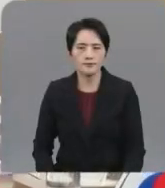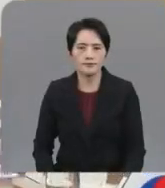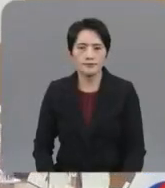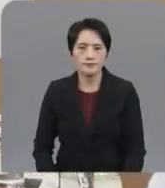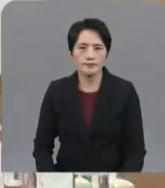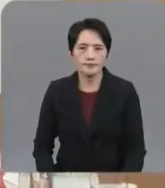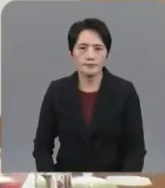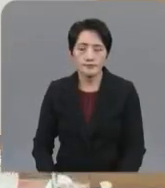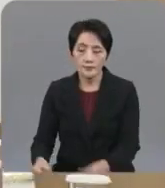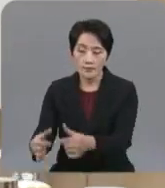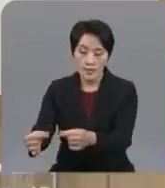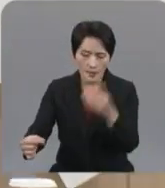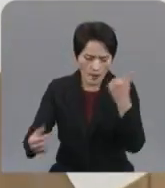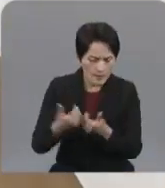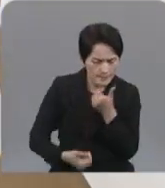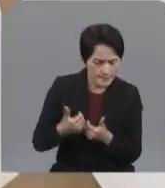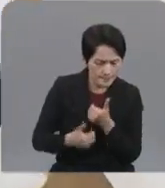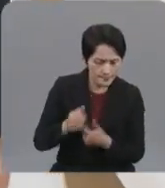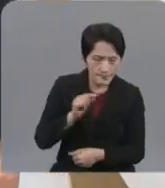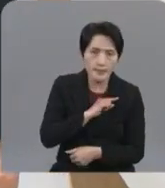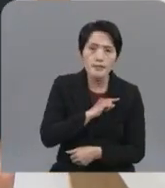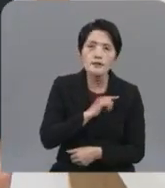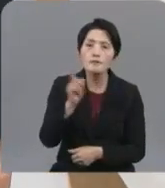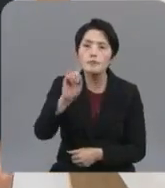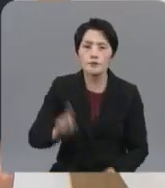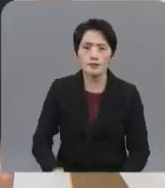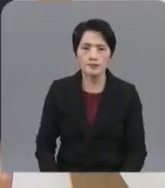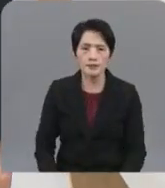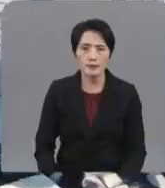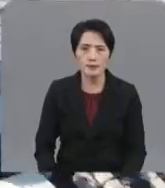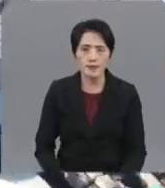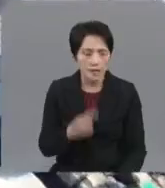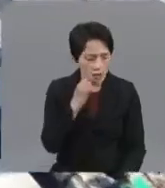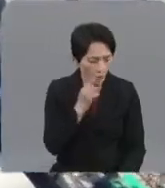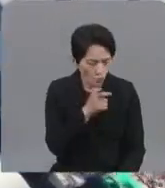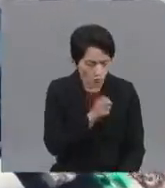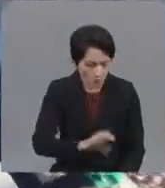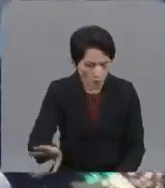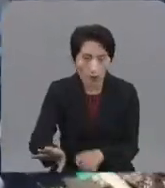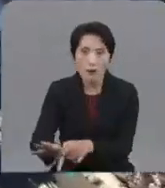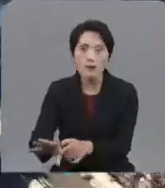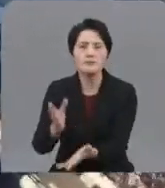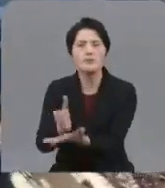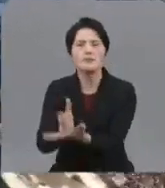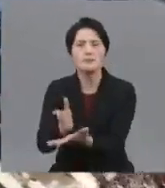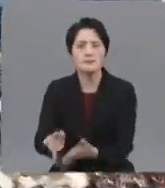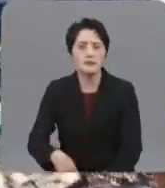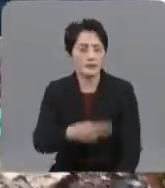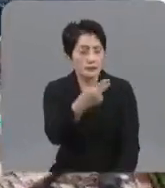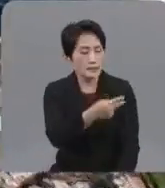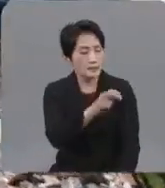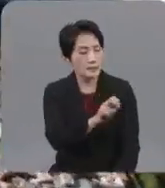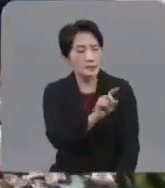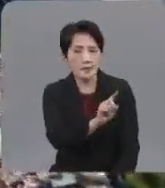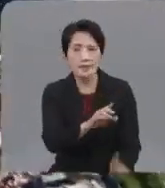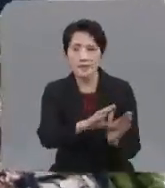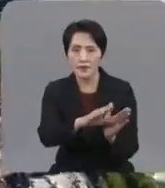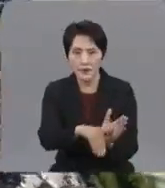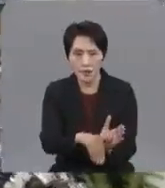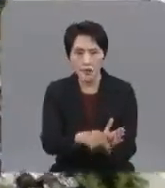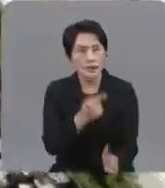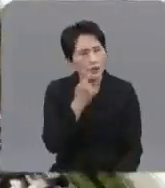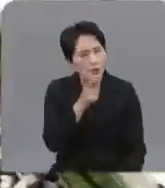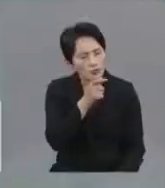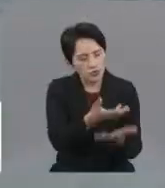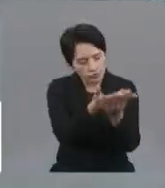phát biểu tại buổi họp báo chung sau hội nghị thượng đỉnh Hàn Nhật tại văn phòng Tổng thống ở quận Nhung san ngày 7 tháng 5 tổng thống Hàn Quốc nhưng sót Yaris cho biết